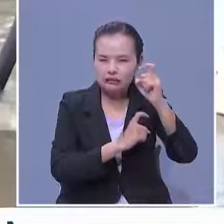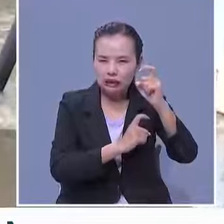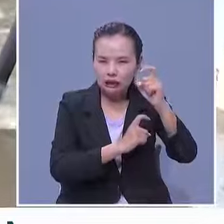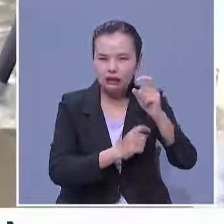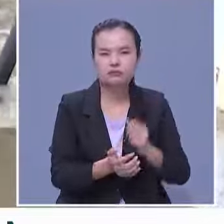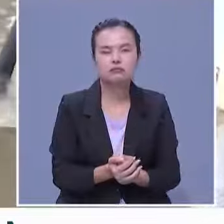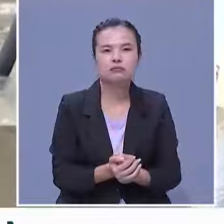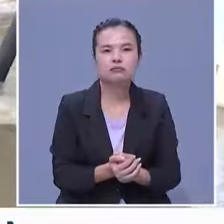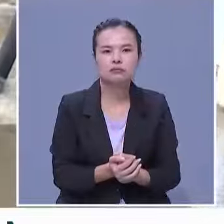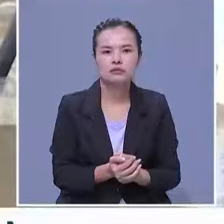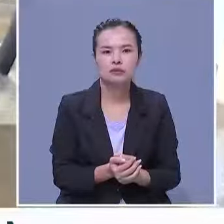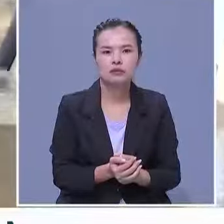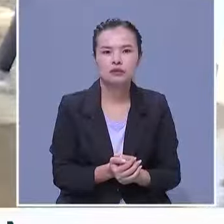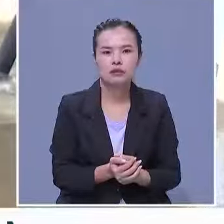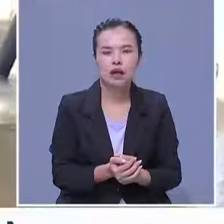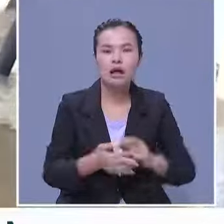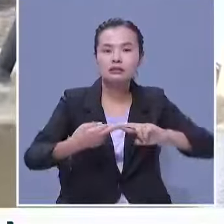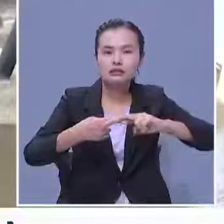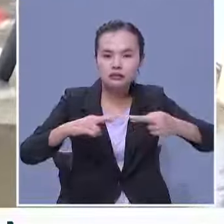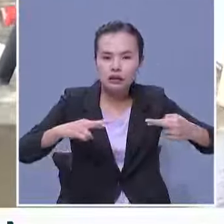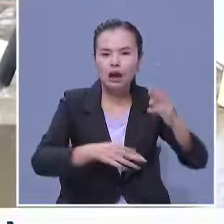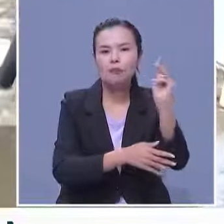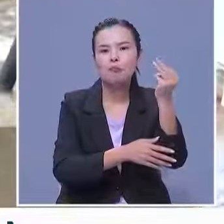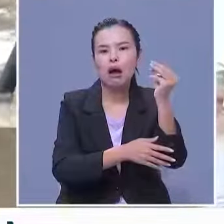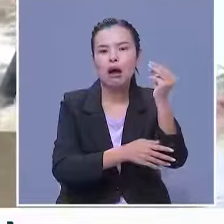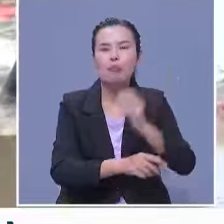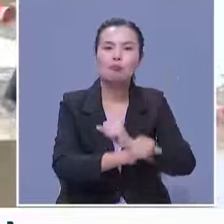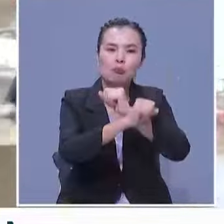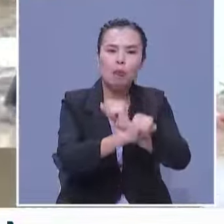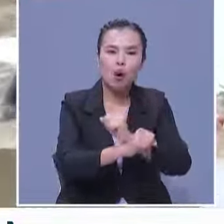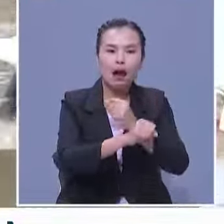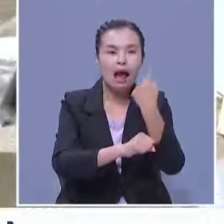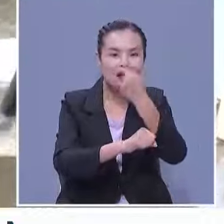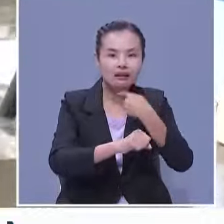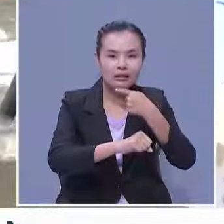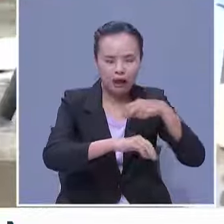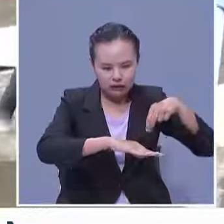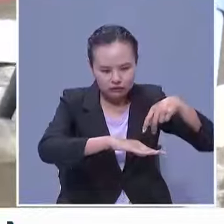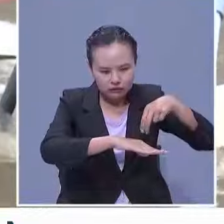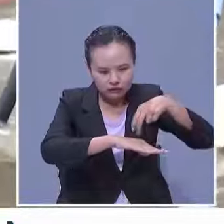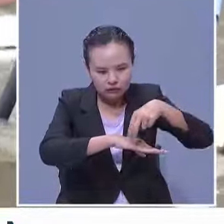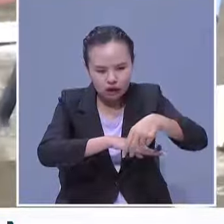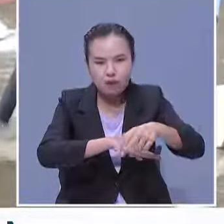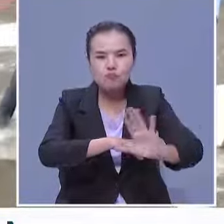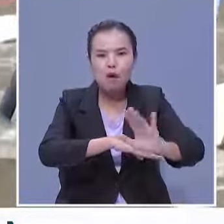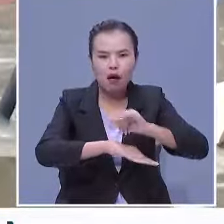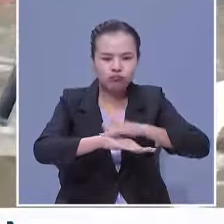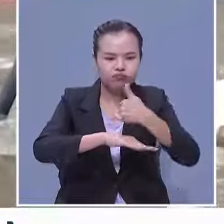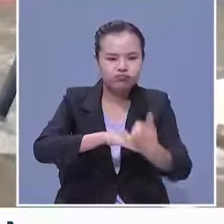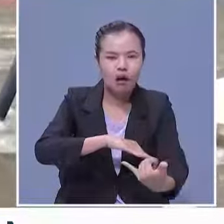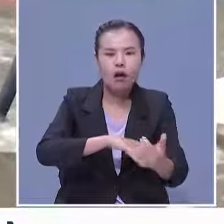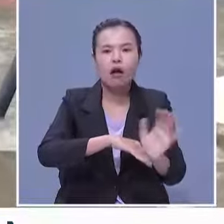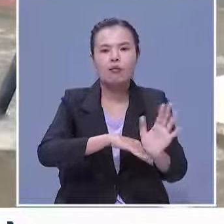เนี่ยจะเห็นว่าเขานำเชือกหรือว่านำไม้เนี่ยมากั้นเพื่อไม่ให้คนที่เดินประชาชนที่เดินลงไปนะคะพลัดตกลงไปในคล